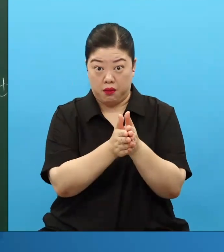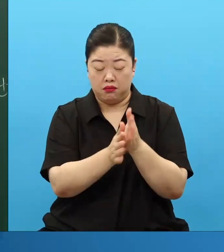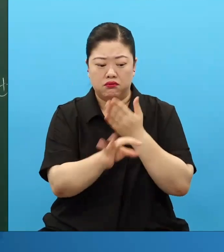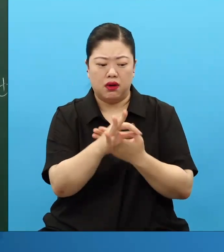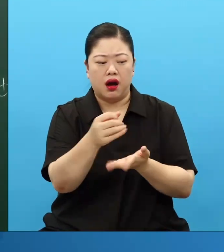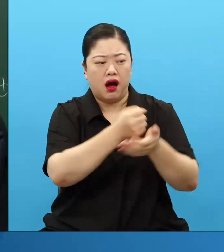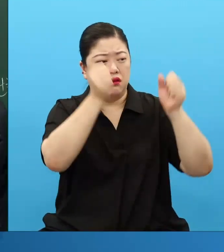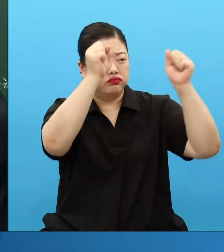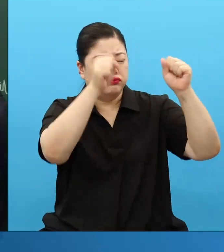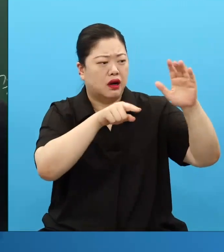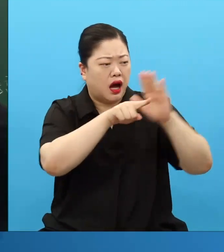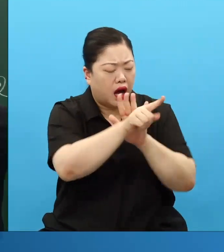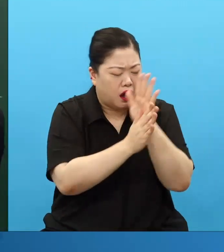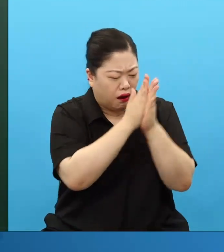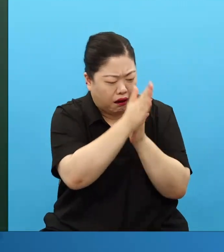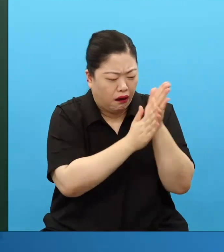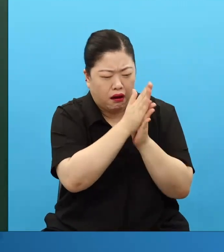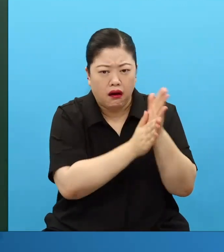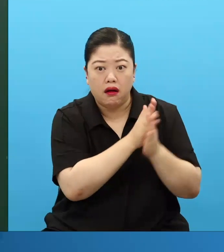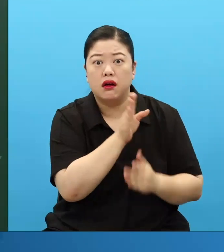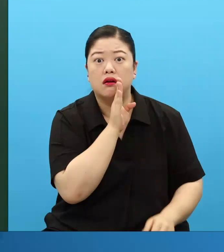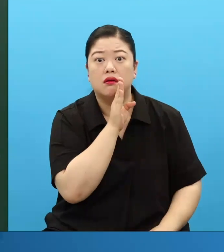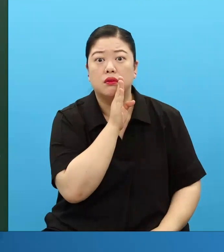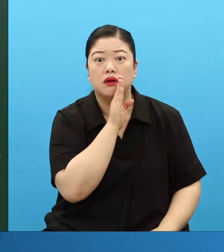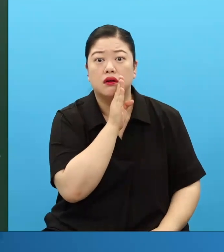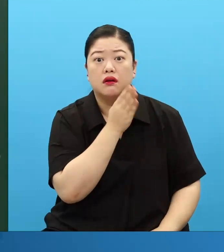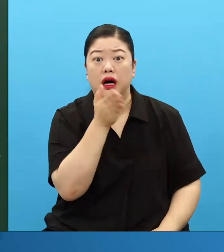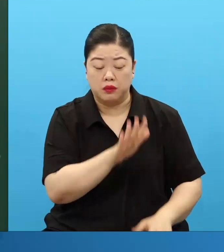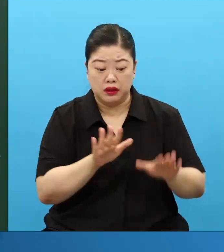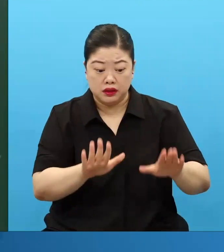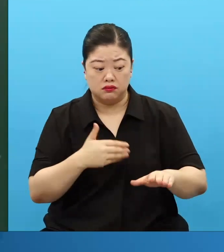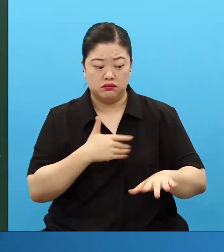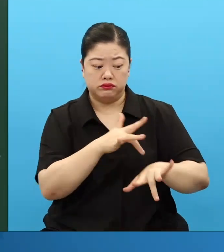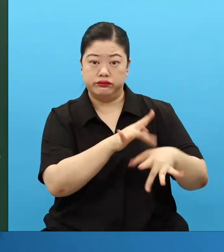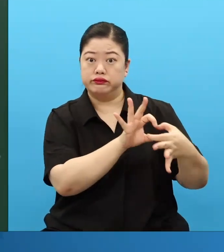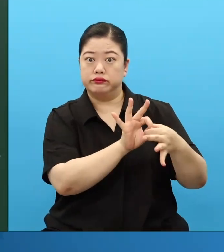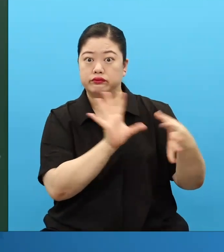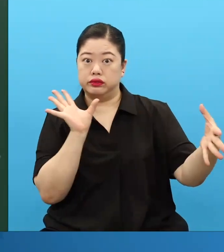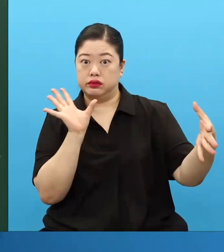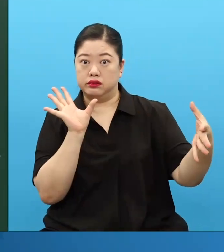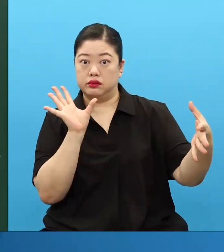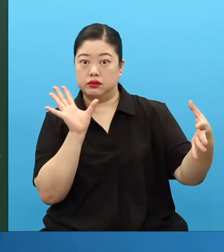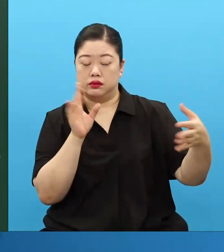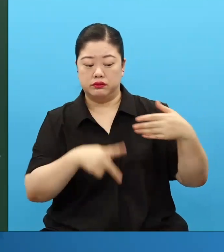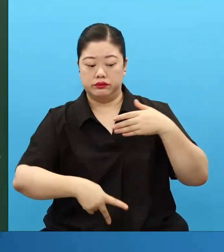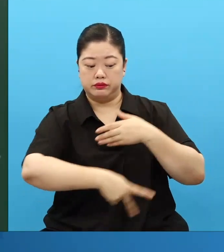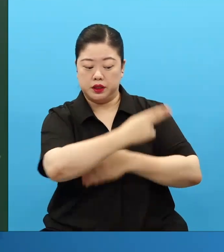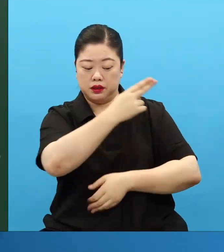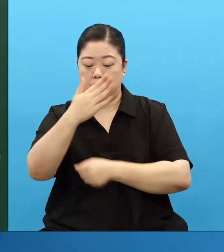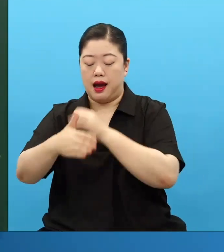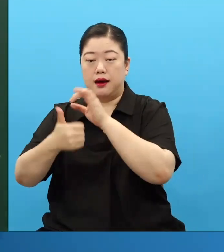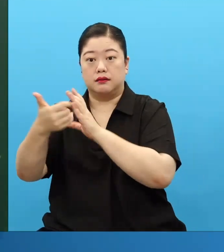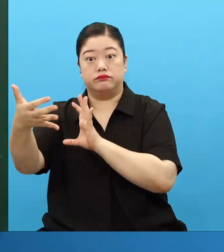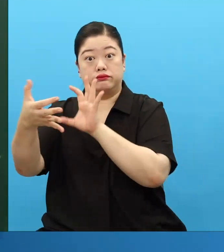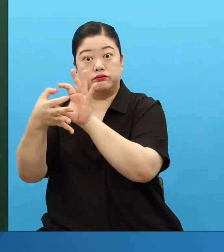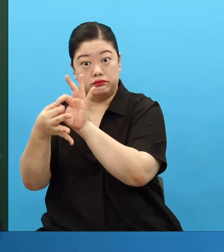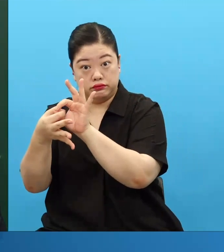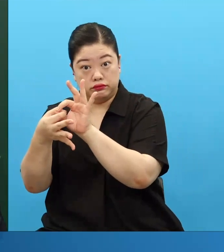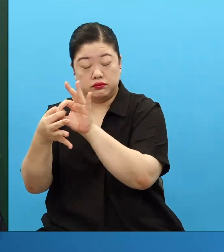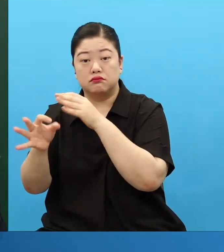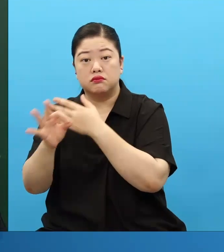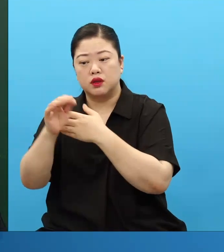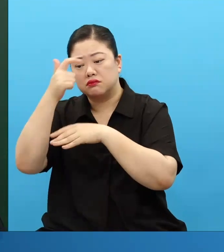focused only on this. 딱 3년 만에 깨닫더만. And in just 3 years, they 그때부터 realized. 기도가 달라져요. And from that point on, their prayers changed. 우리가 이